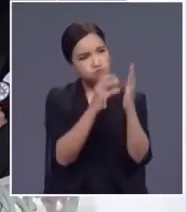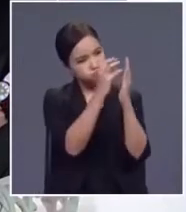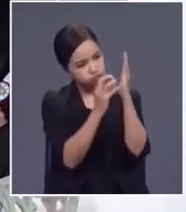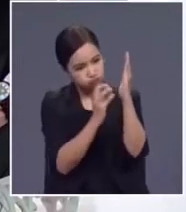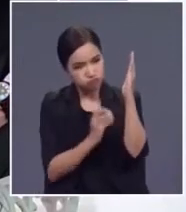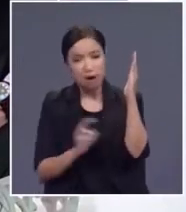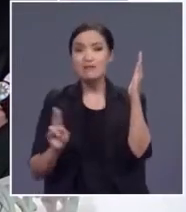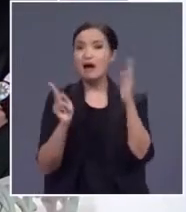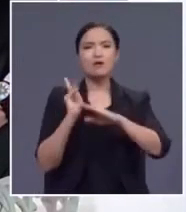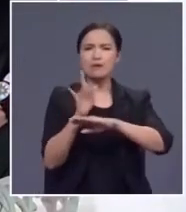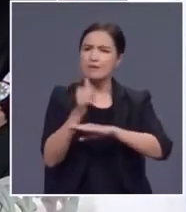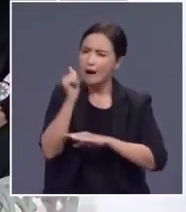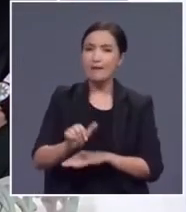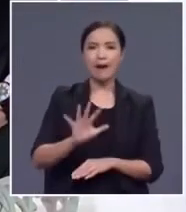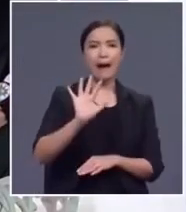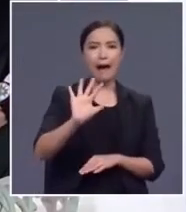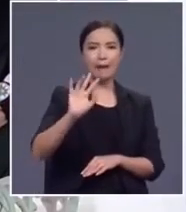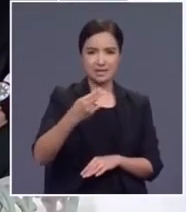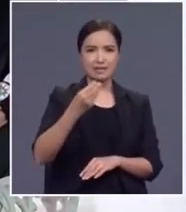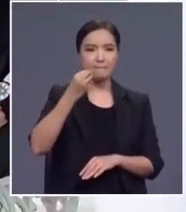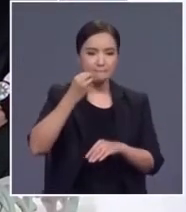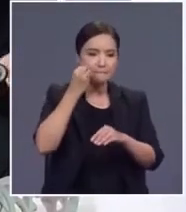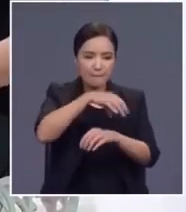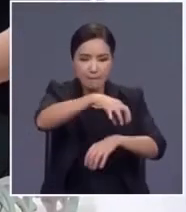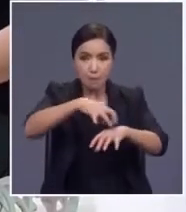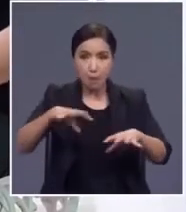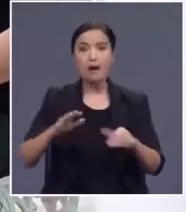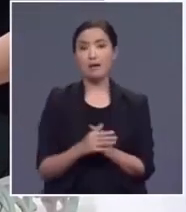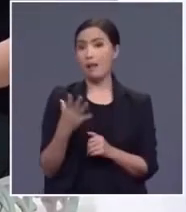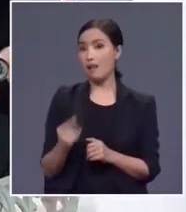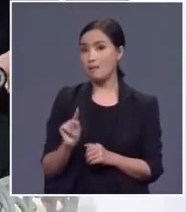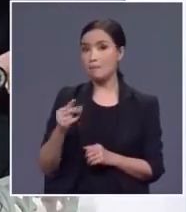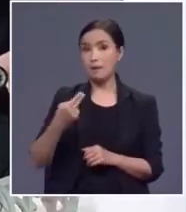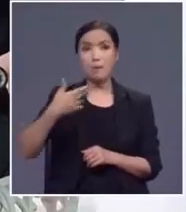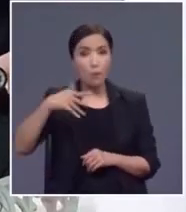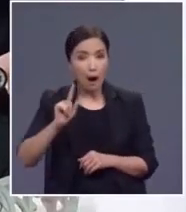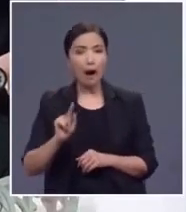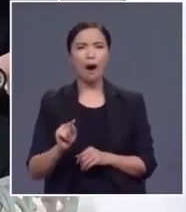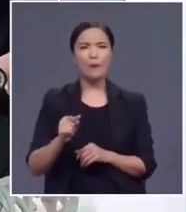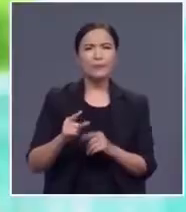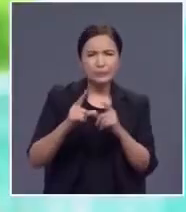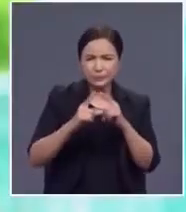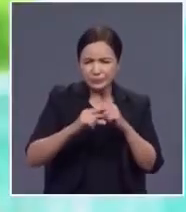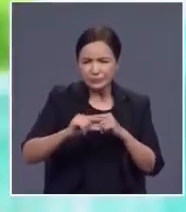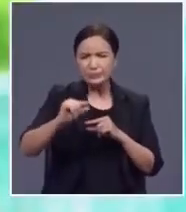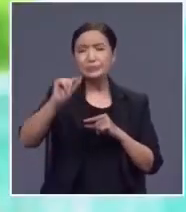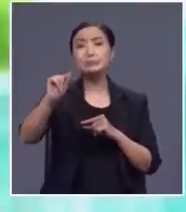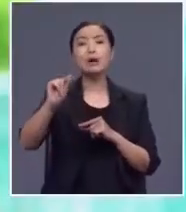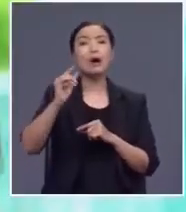เป็น 50,000 กว่าหมู่บ้าน ครับ ส่วนอีก 10,000 กว่าหมู่บ้านที่อยู่ในพื้นที่ที่ต่อเชื่อมจากหลังจากนี้ไป